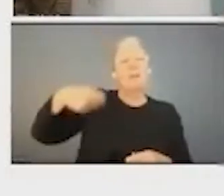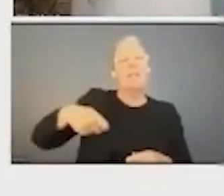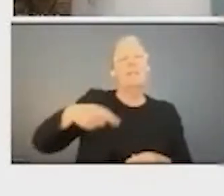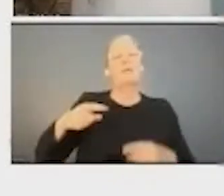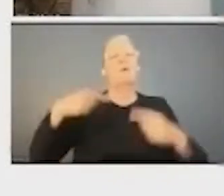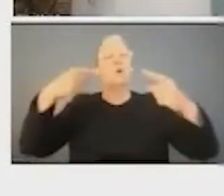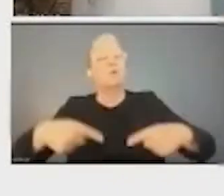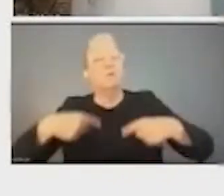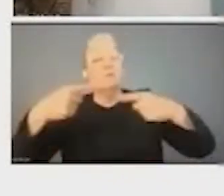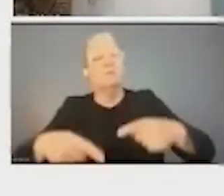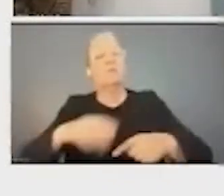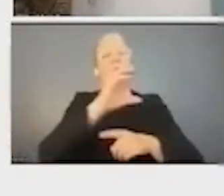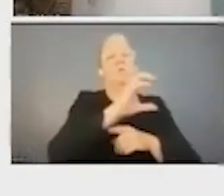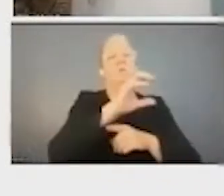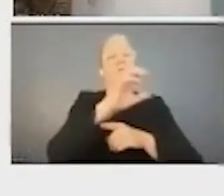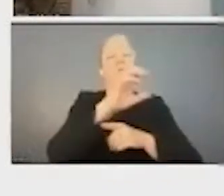من كوستاريكا،